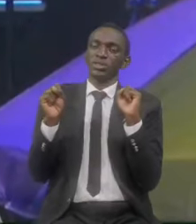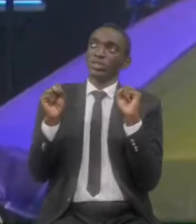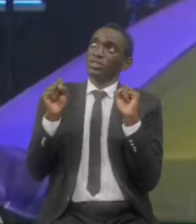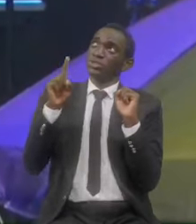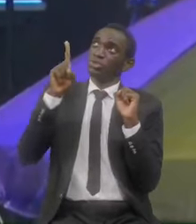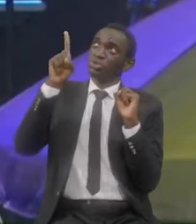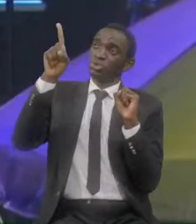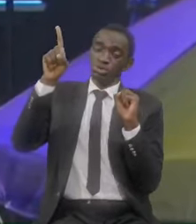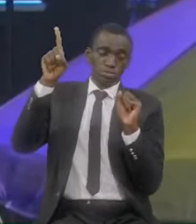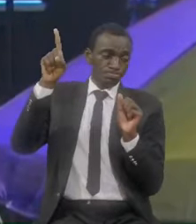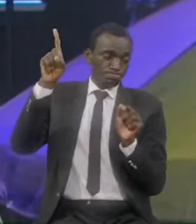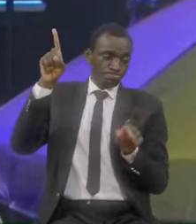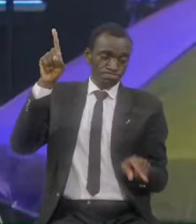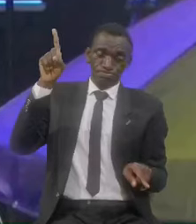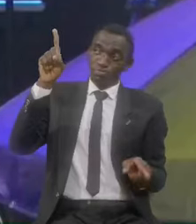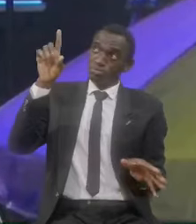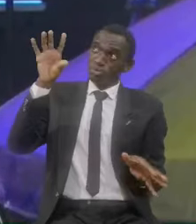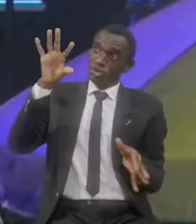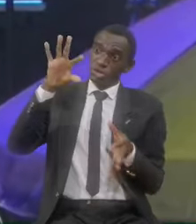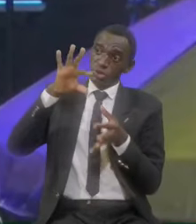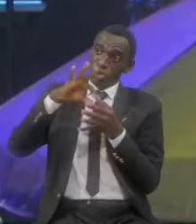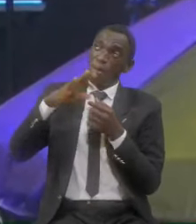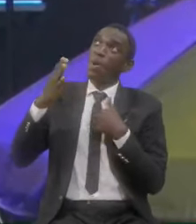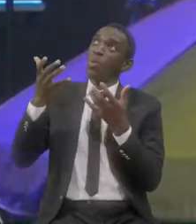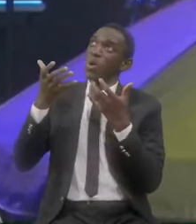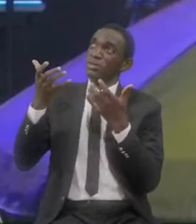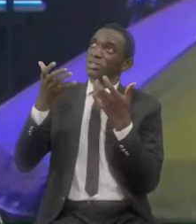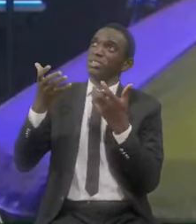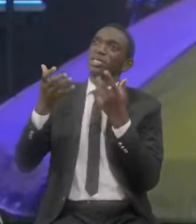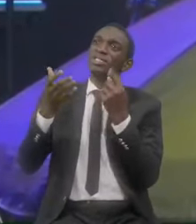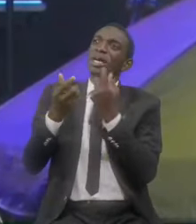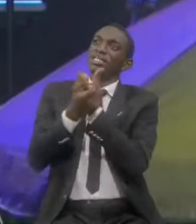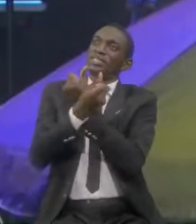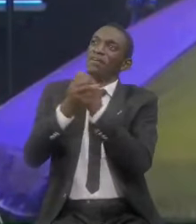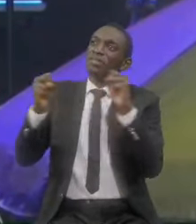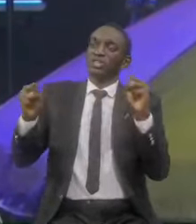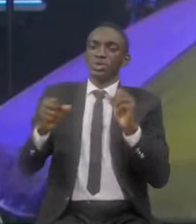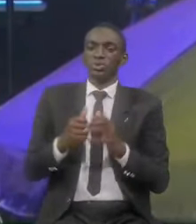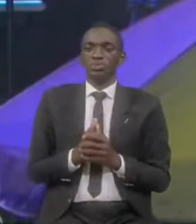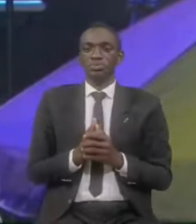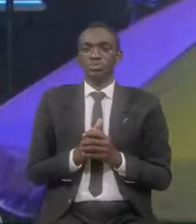la réconciliation, la rédemption de ton salut.